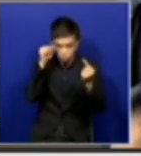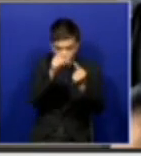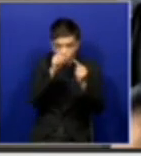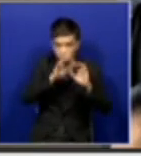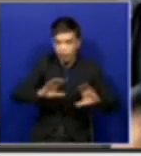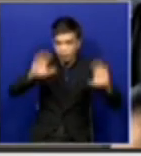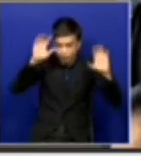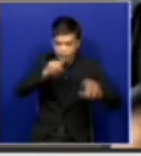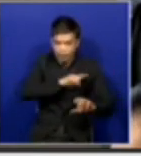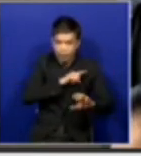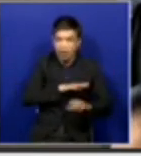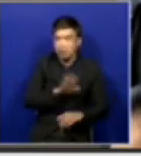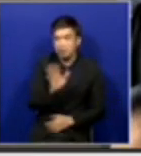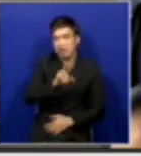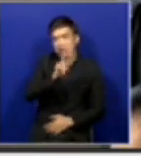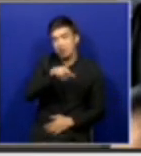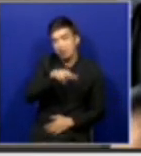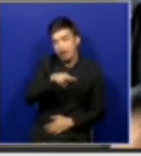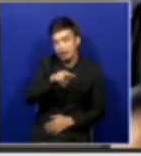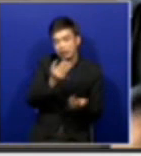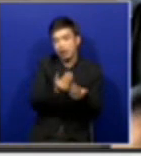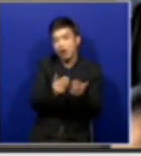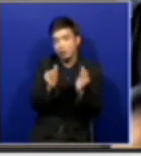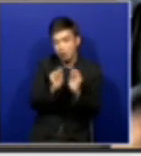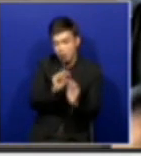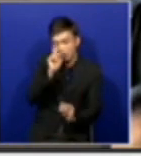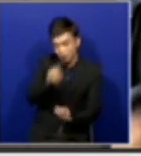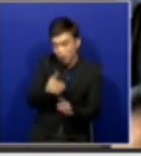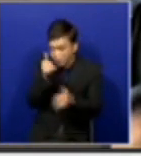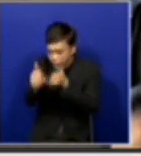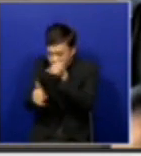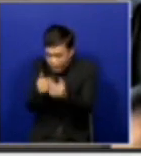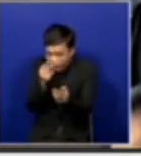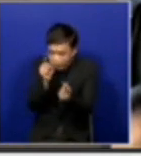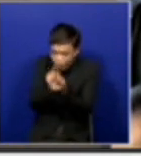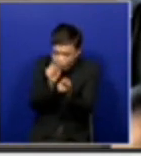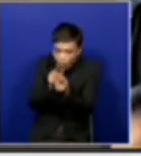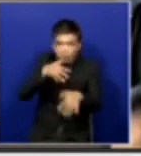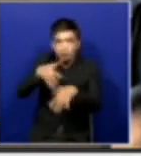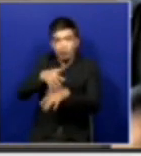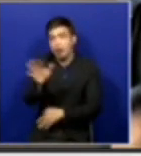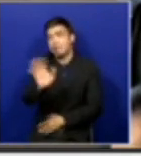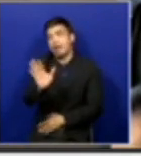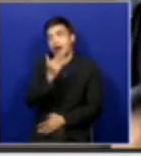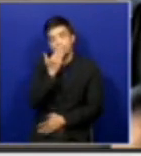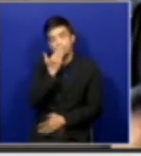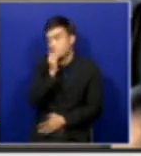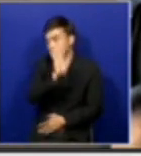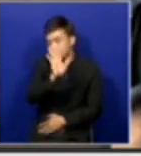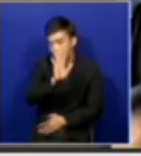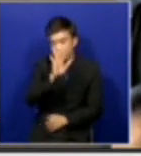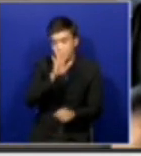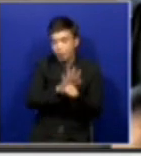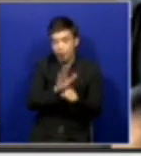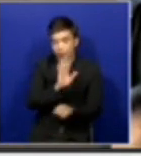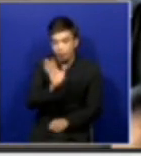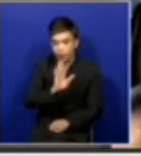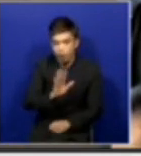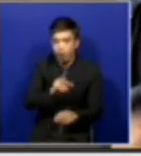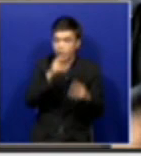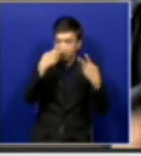ใช่พูด 2,000 แล้วมาอ้างว่าต้องไปพบประชาชนเป็นแสนอย่าพูดอีกในสภานี้คนที่เป็นรัฐมนตรีและเป็น